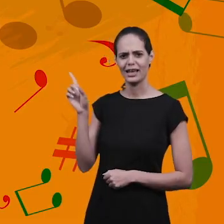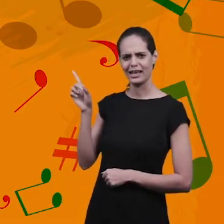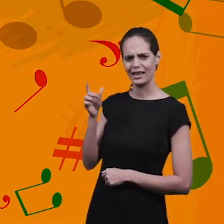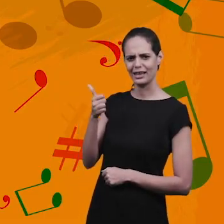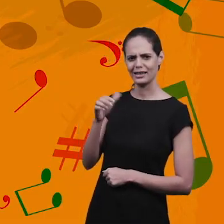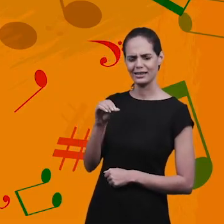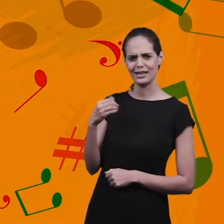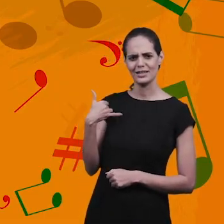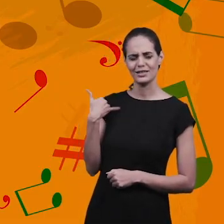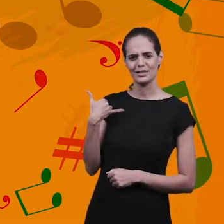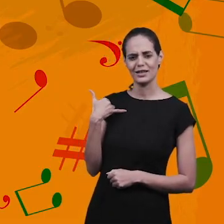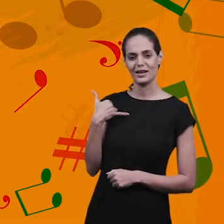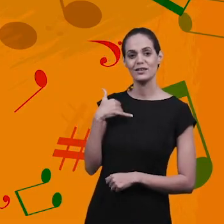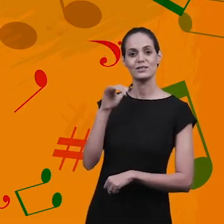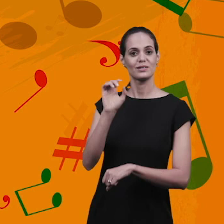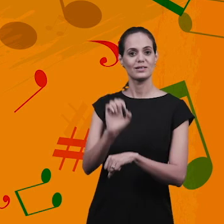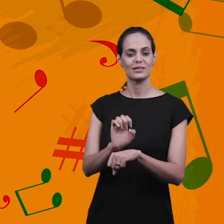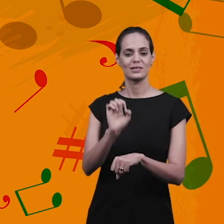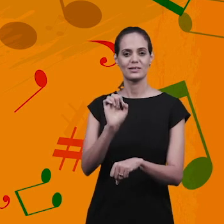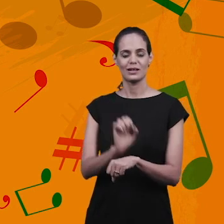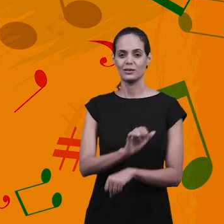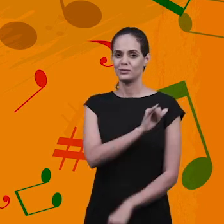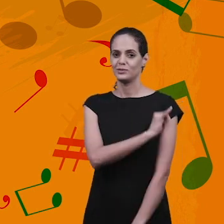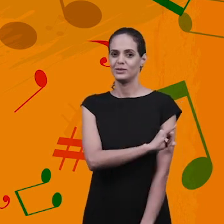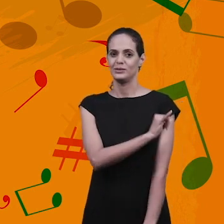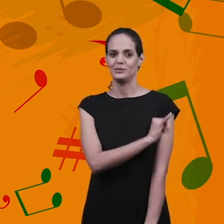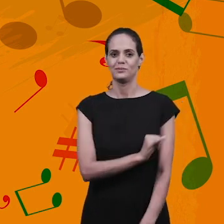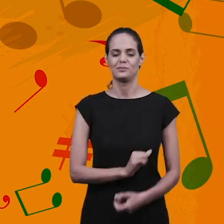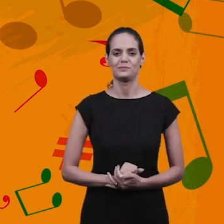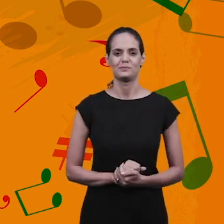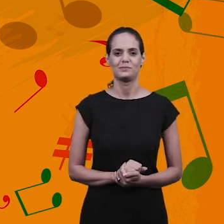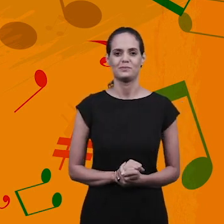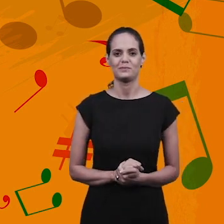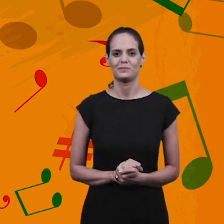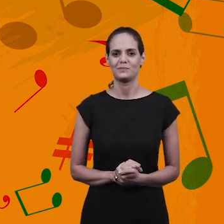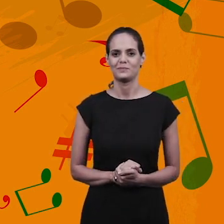Riquelme a 10 ans, de Tanguá, Rio de Janeiro.